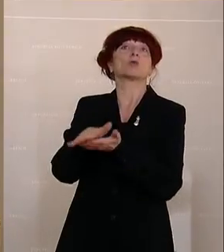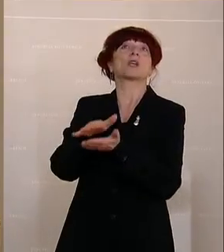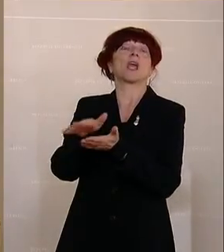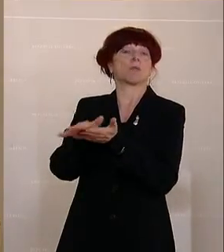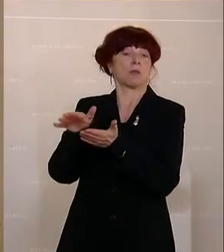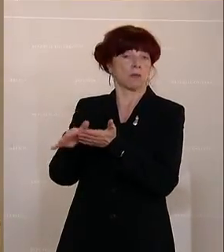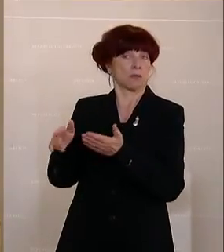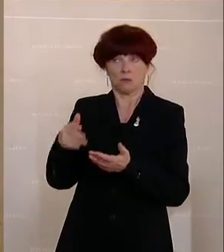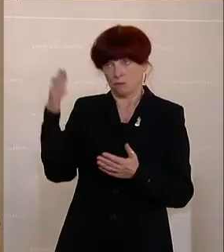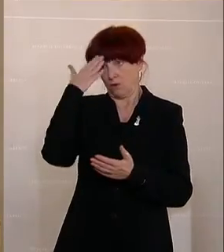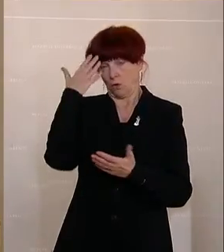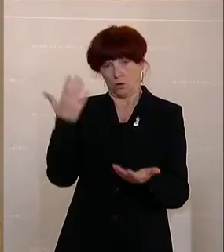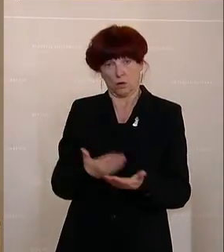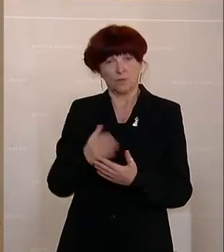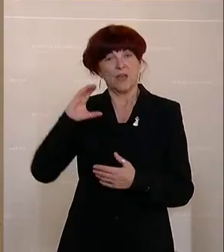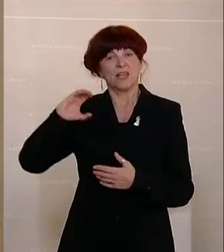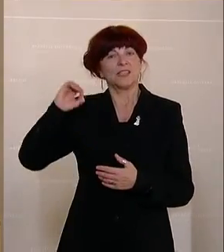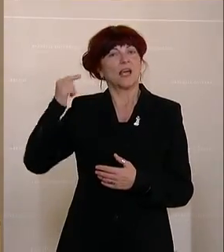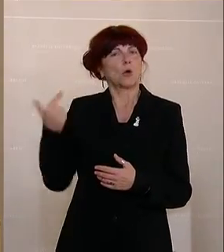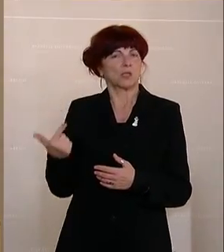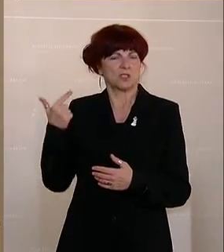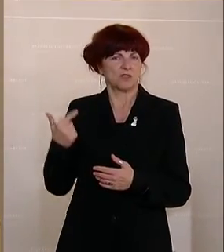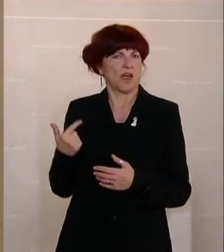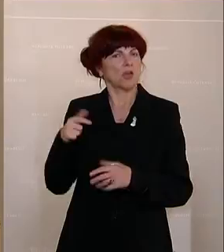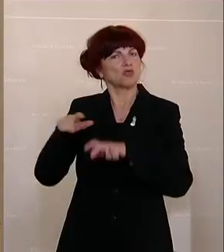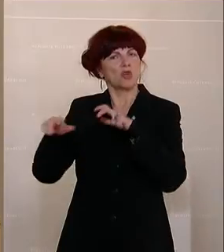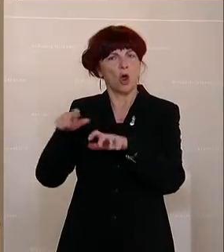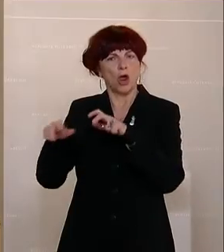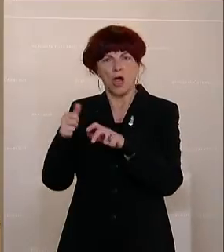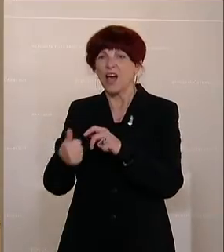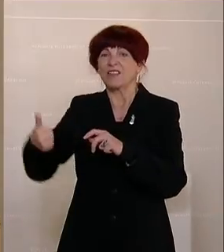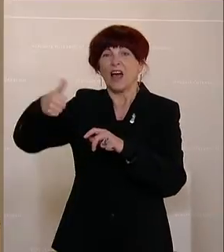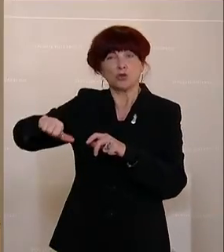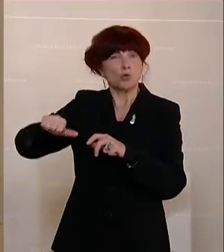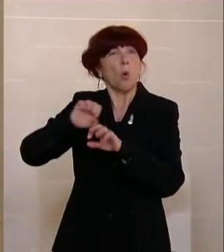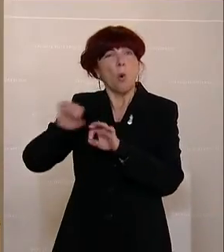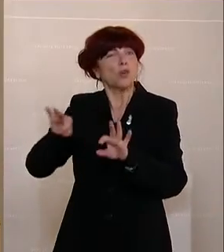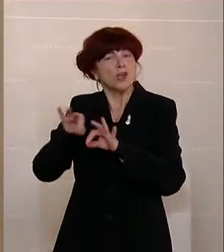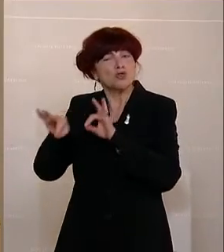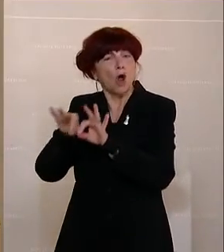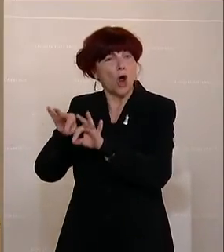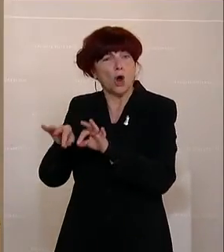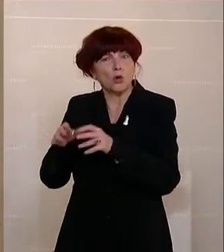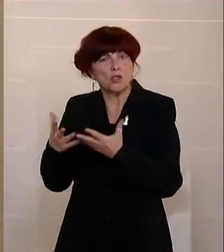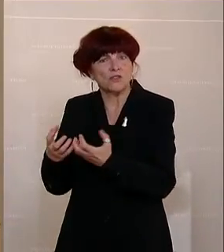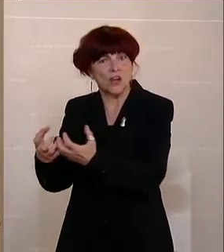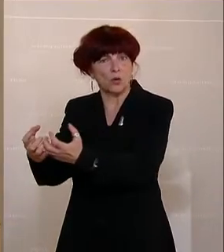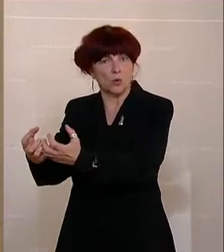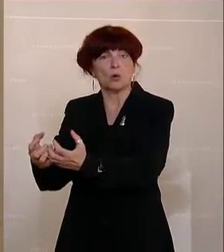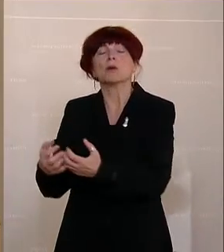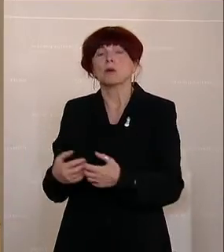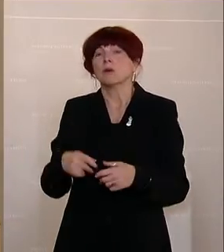die abgefeierte CO2-Besteuerung, eine zusätzliche Steuer ohne jeglichen Lenkungseffekt, also das Schlechteste aus beiden